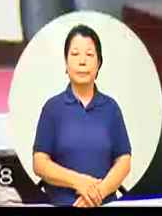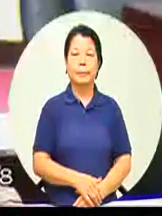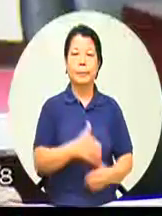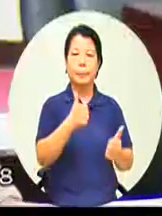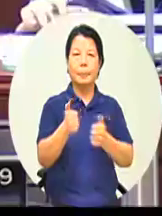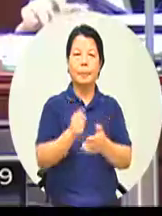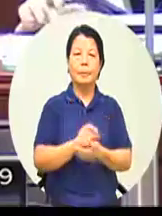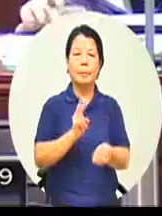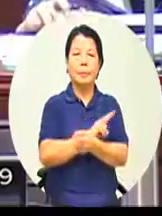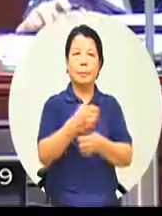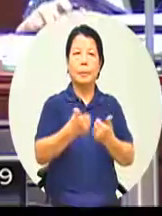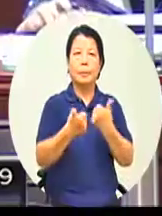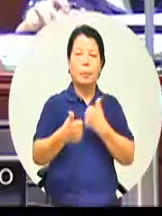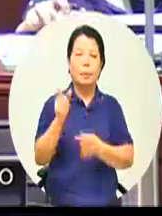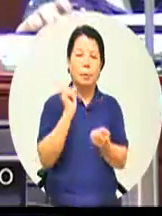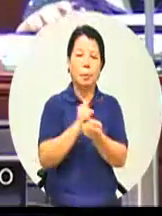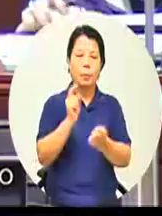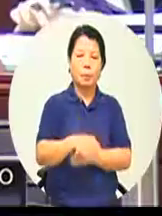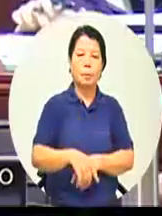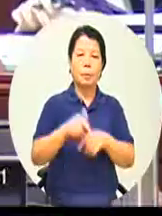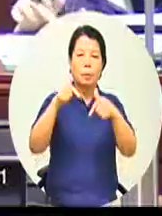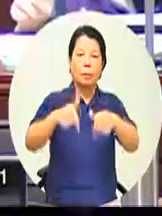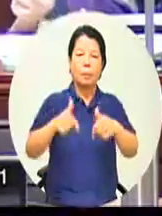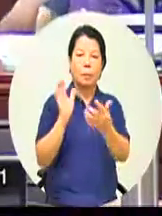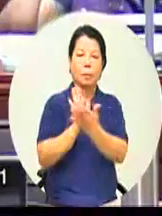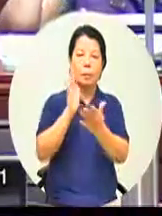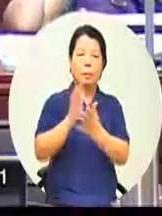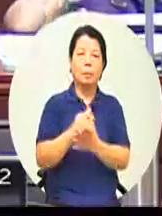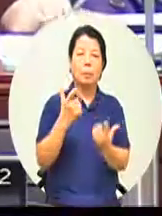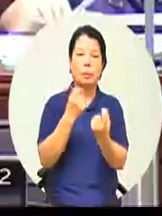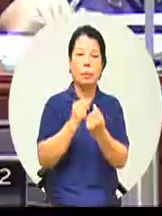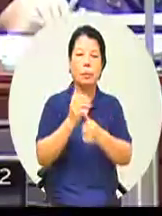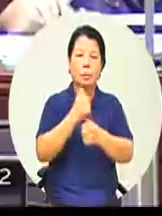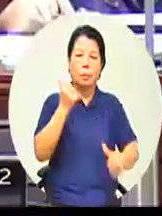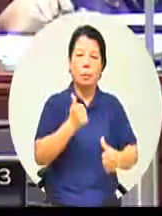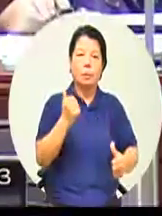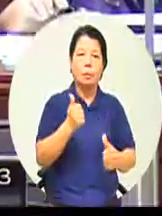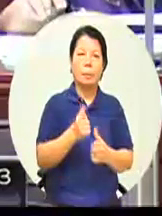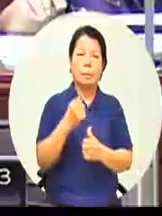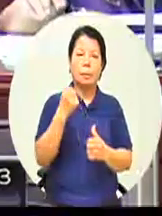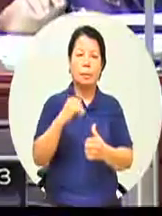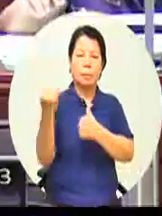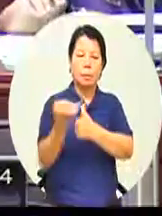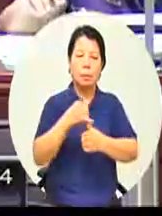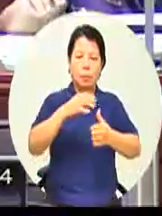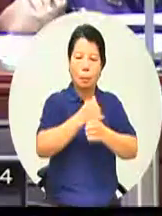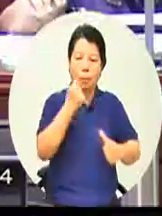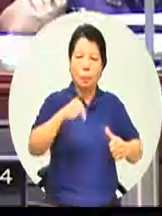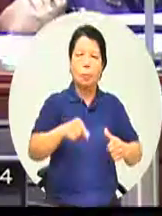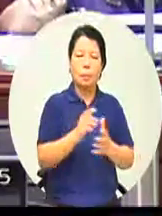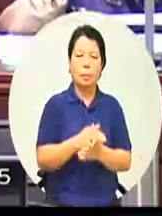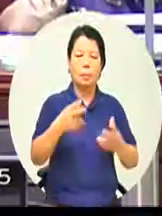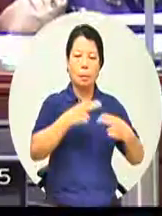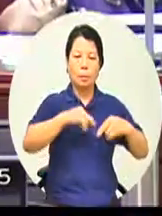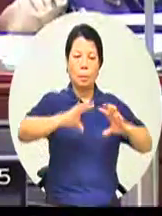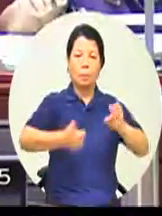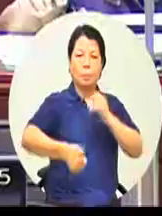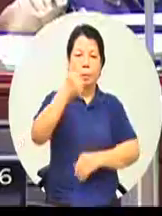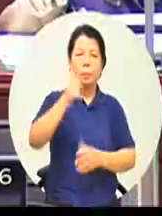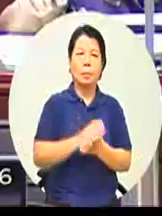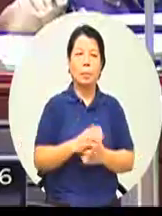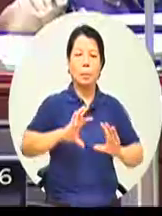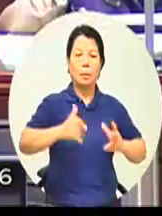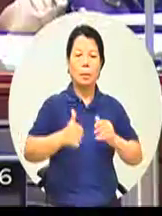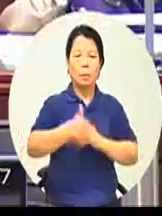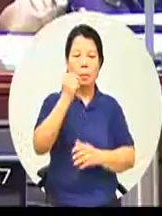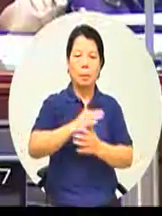谢谢林议员对这个南向跟新二代的这个培养的问题。那其实从蔡总统上了以后，他其实国家